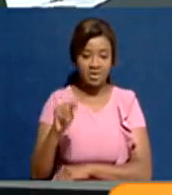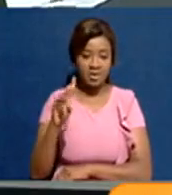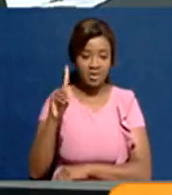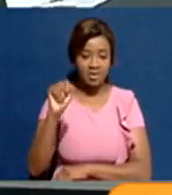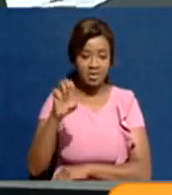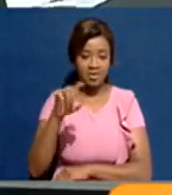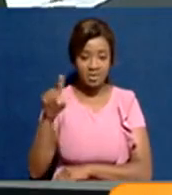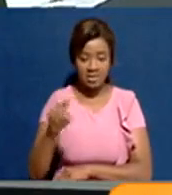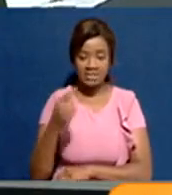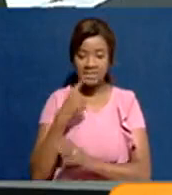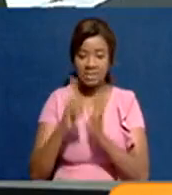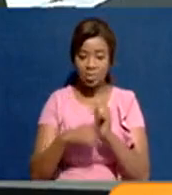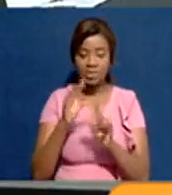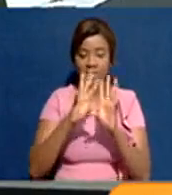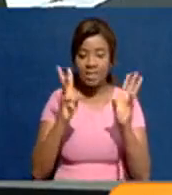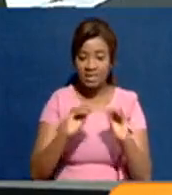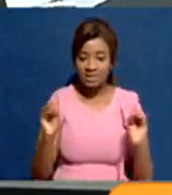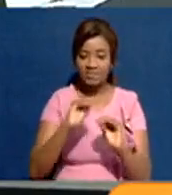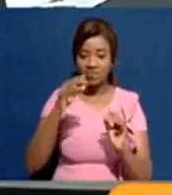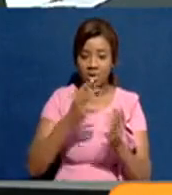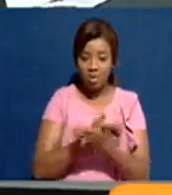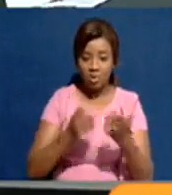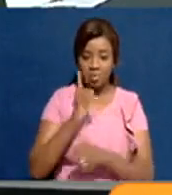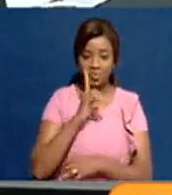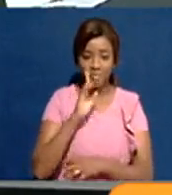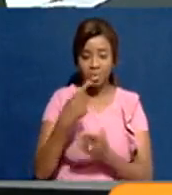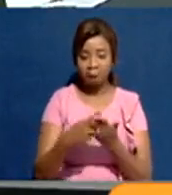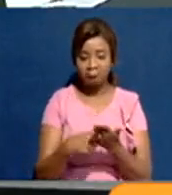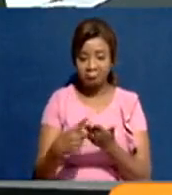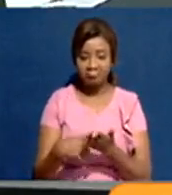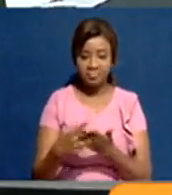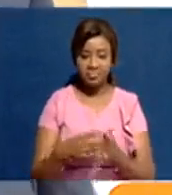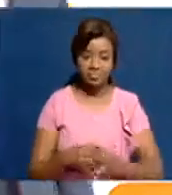kiuchumi hapa Nairobi hapo kesho. Na Brenda Wanga anaarifu zaidi.